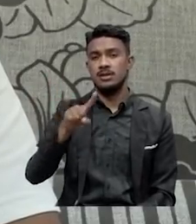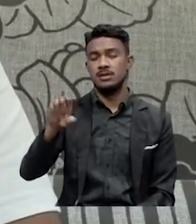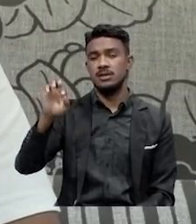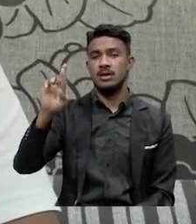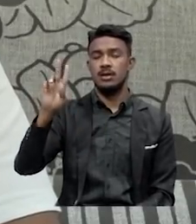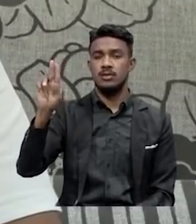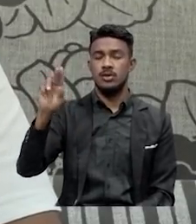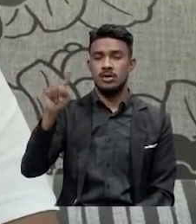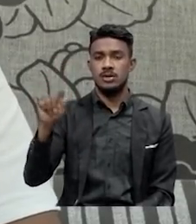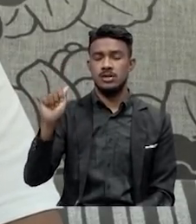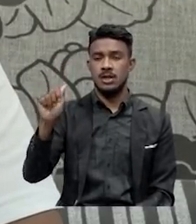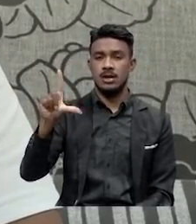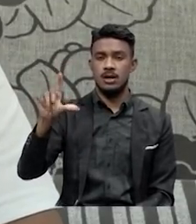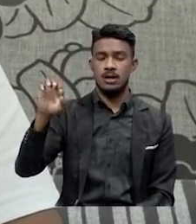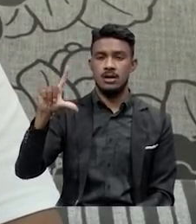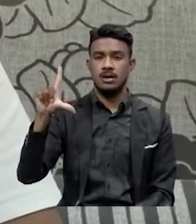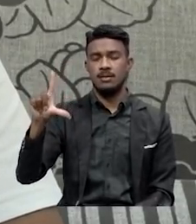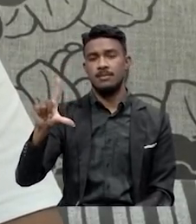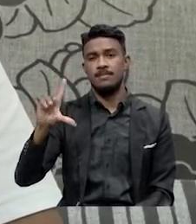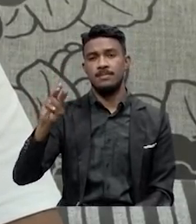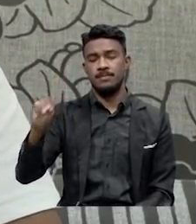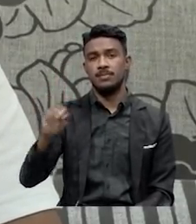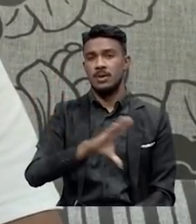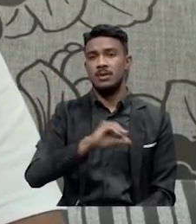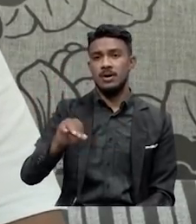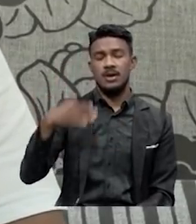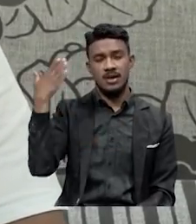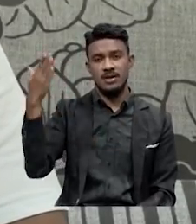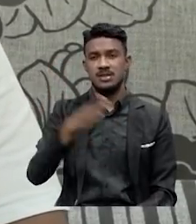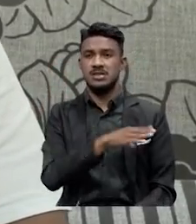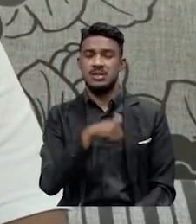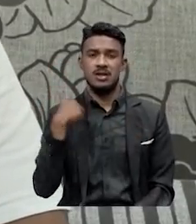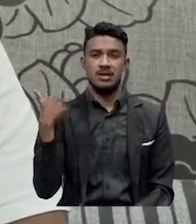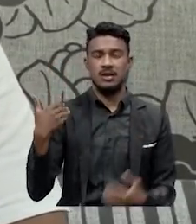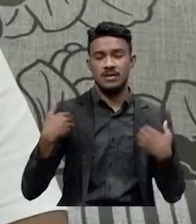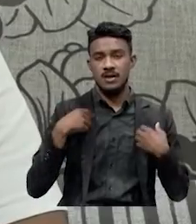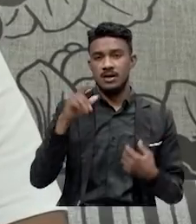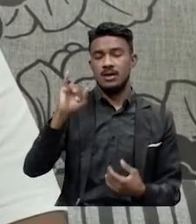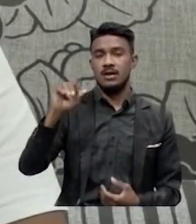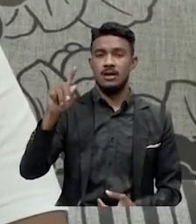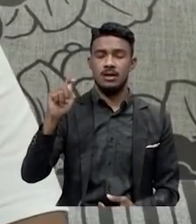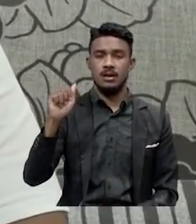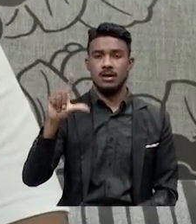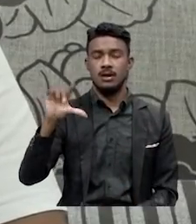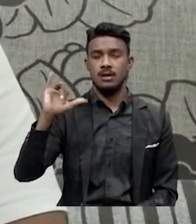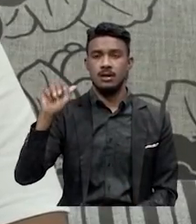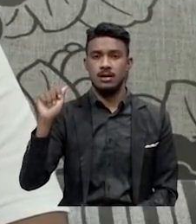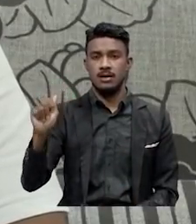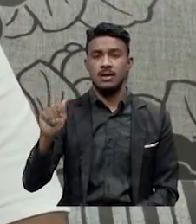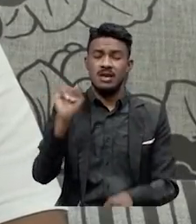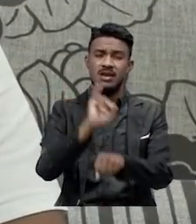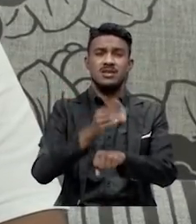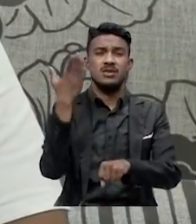Venezia, Italia, no kardial patriarka Lisboa. Talvez tambah hari sira igreja antigo liu, o sira ni influensia sa